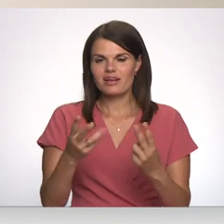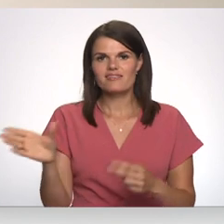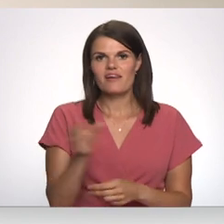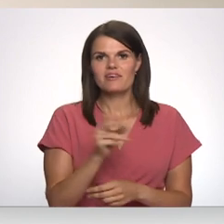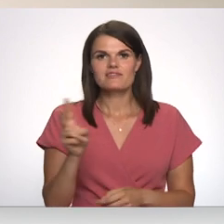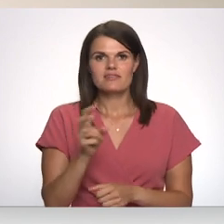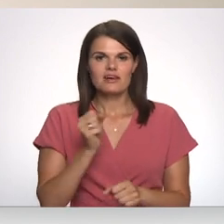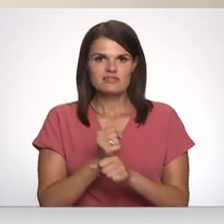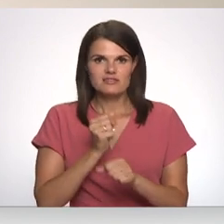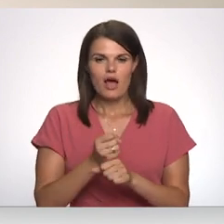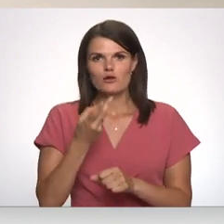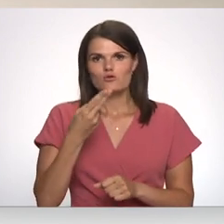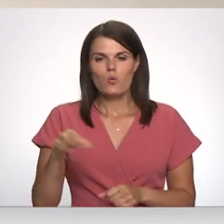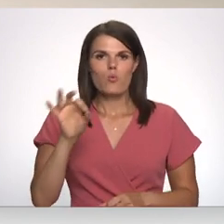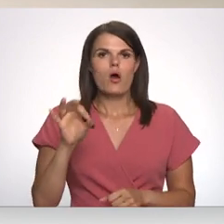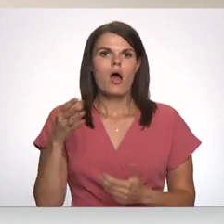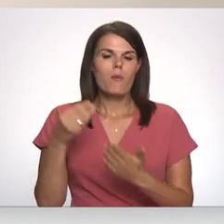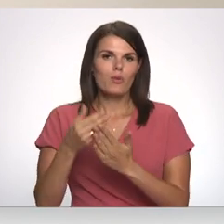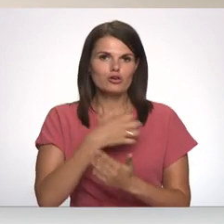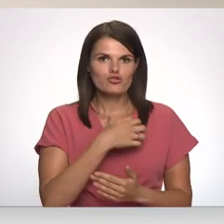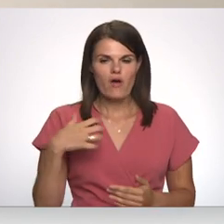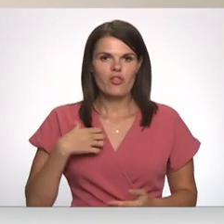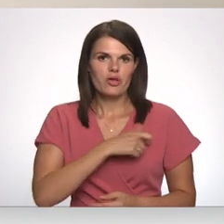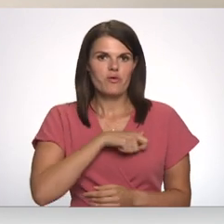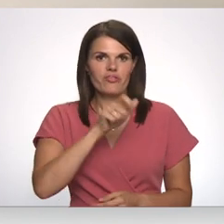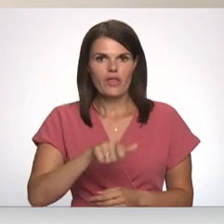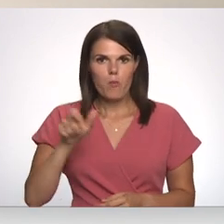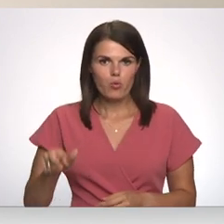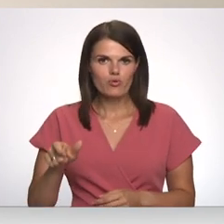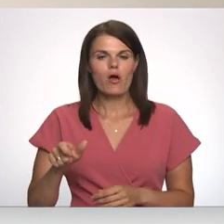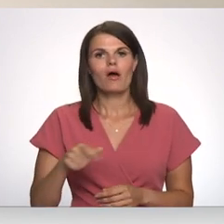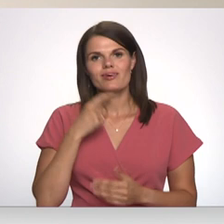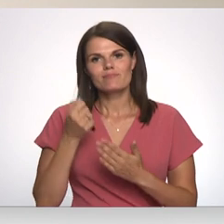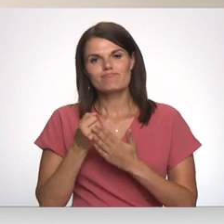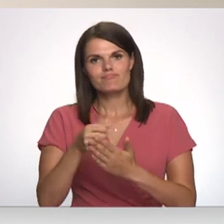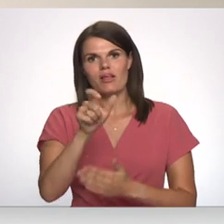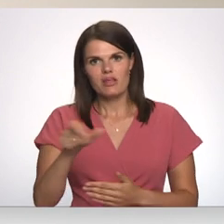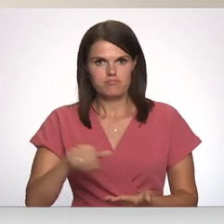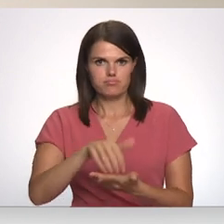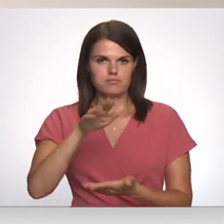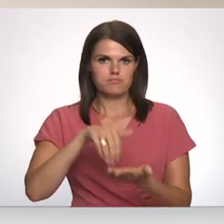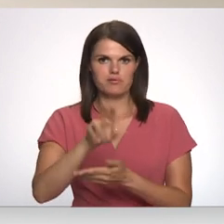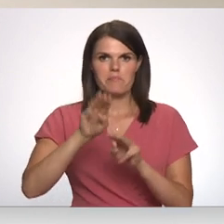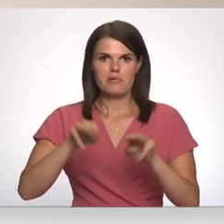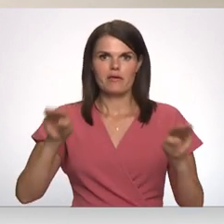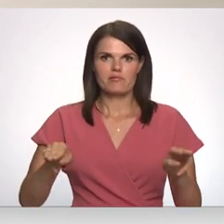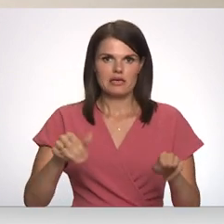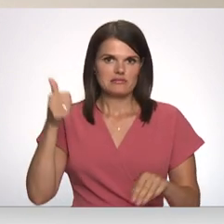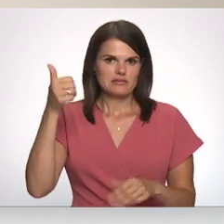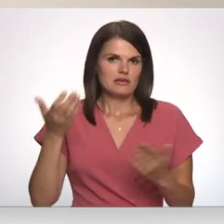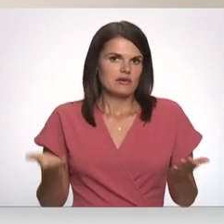kas tiek darīts no pašvaldības deputātu puses iedzīvotāja labā, tiek noraidīts ar ministrijas